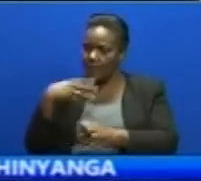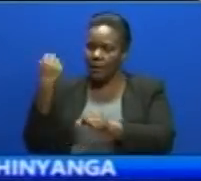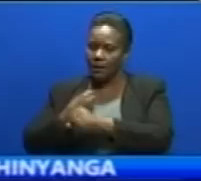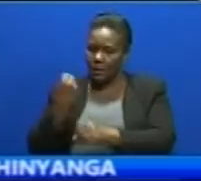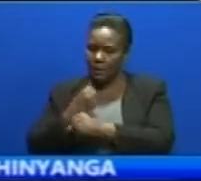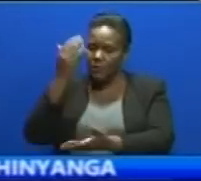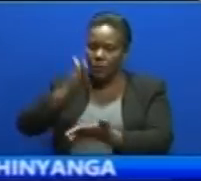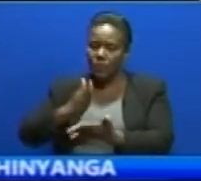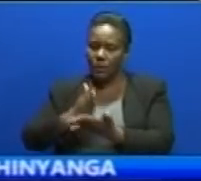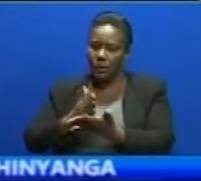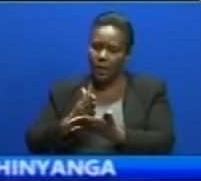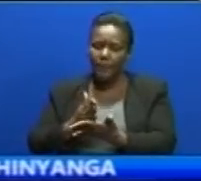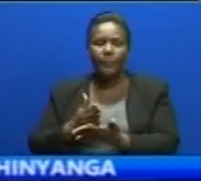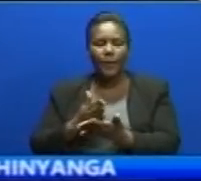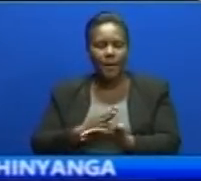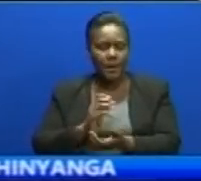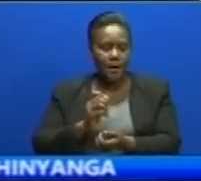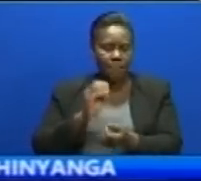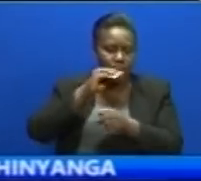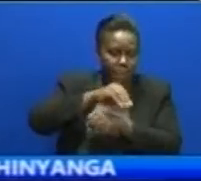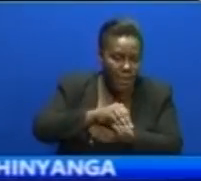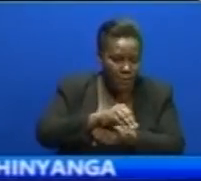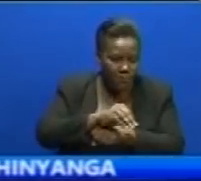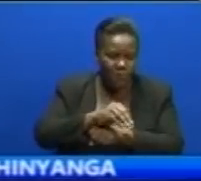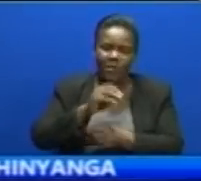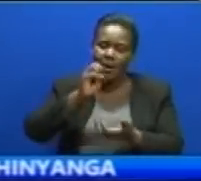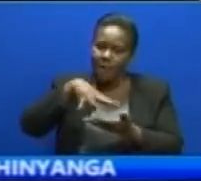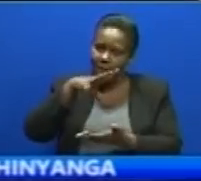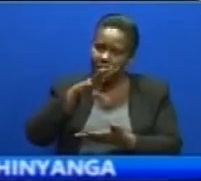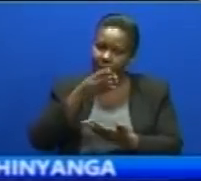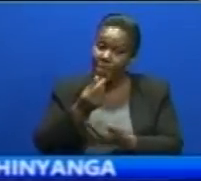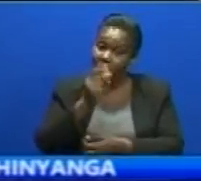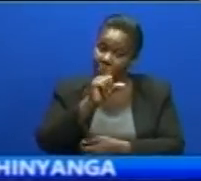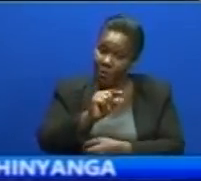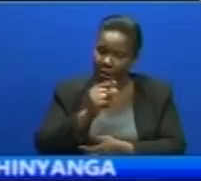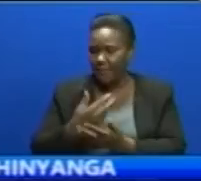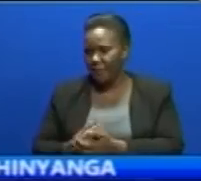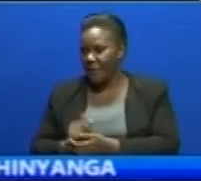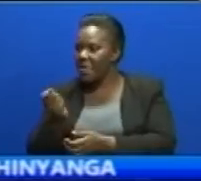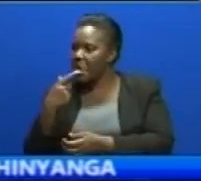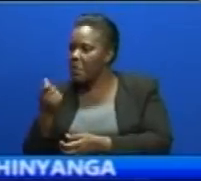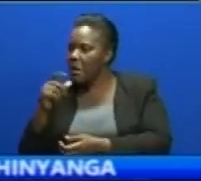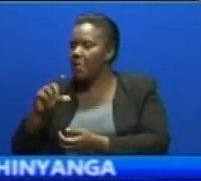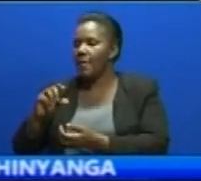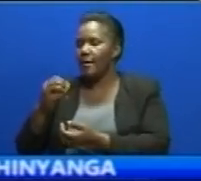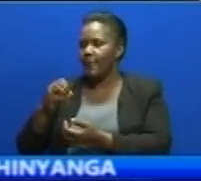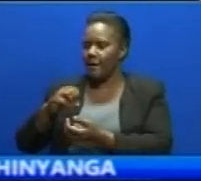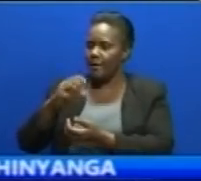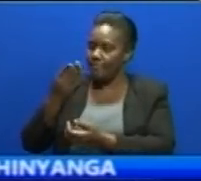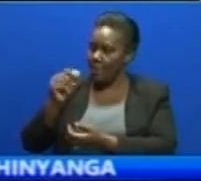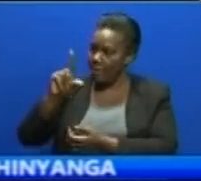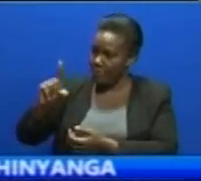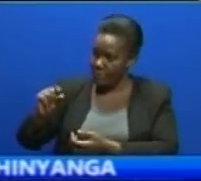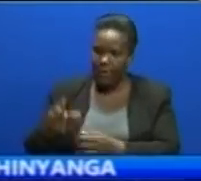ni kuhakikisha kwamba viwatilifu gharama zinapungua, tunahakikisha kwamba tunahamasisha kilimo cha